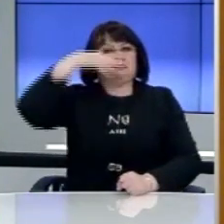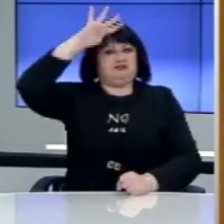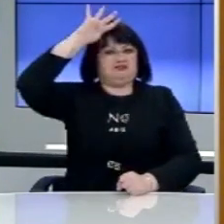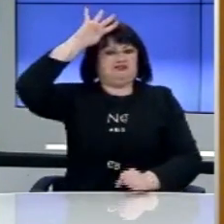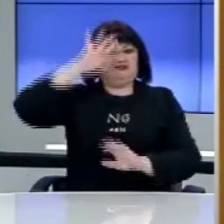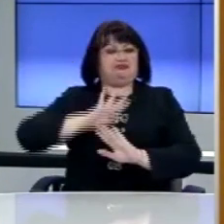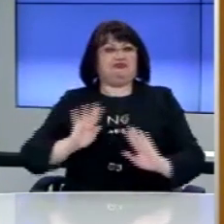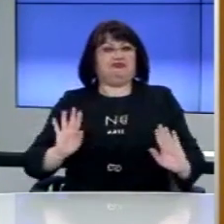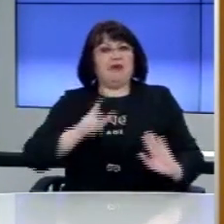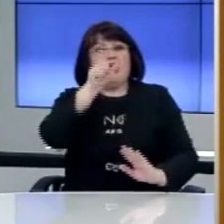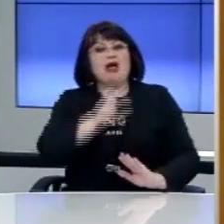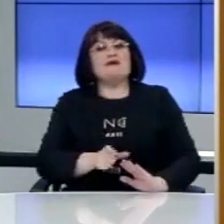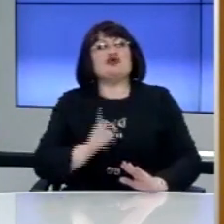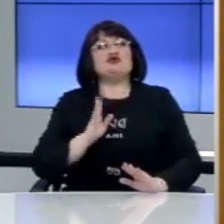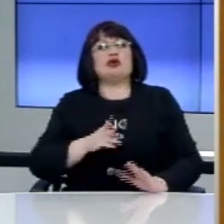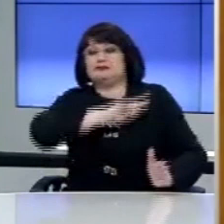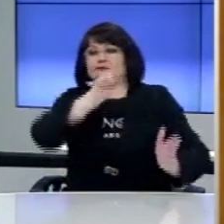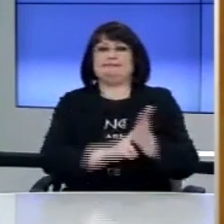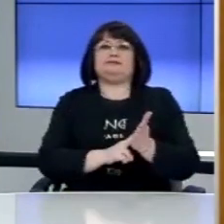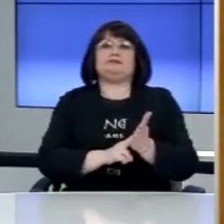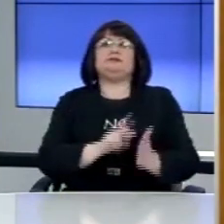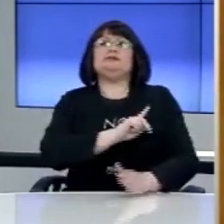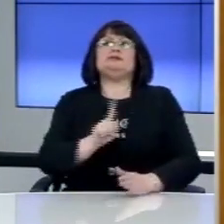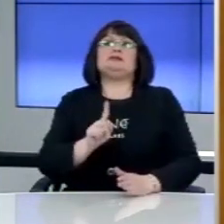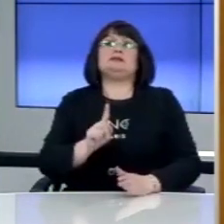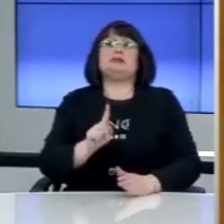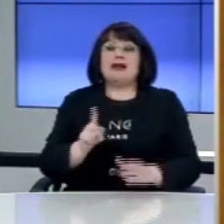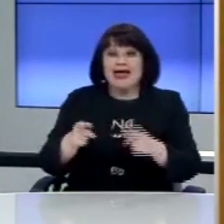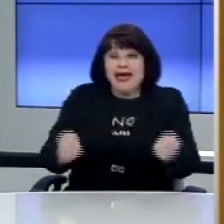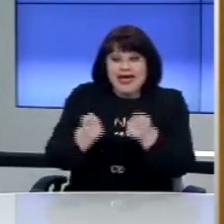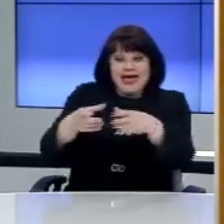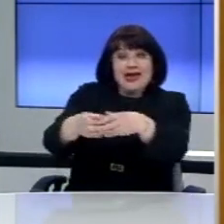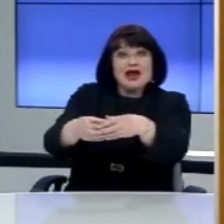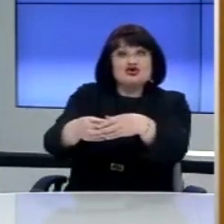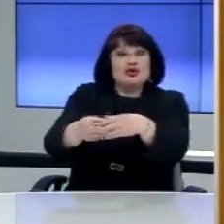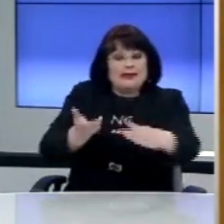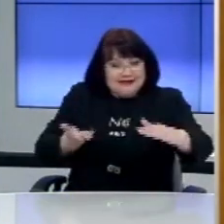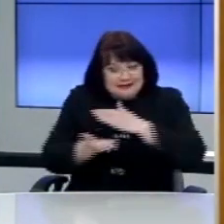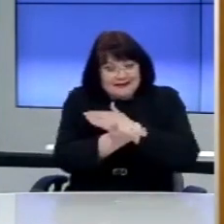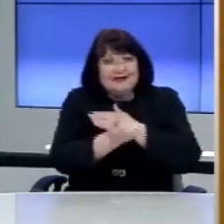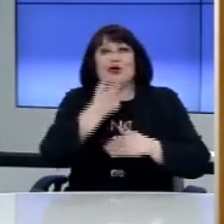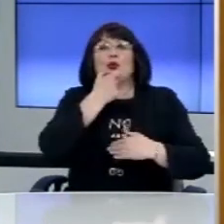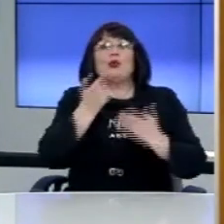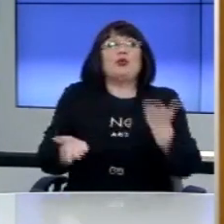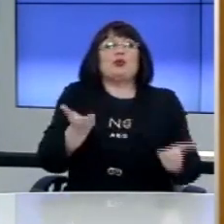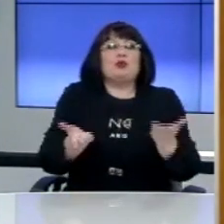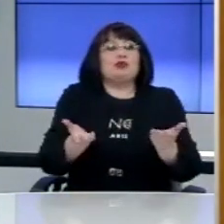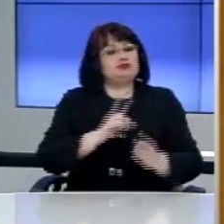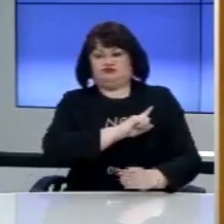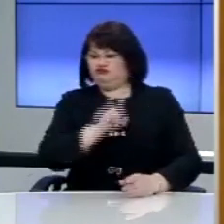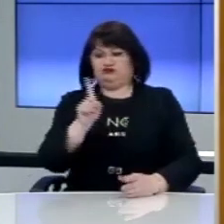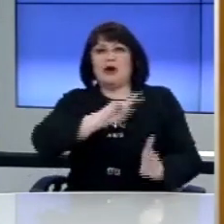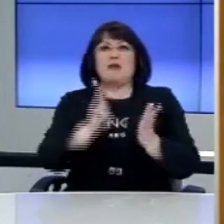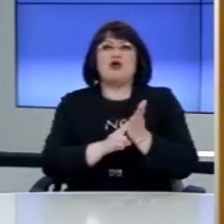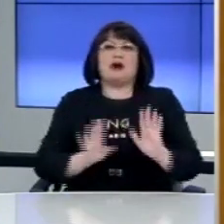άρχοντα, ο οποίος μπορεί να απαγορεύει τη μονομερή προσφυγή των εργαζομένων στη διαιτησία και να προχωρά μέτρα